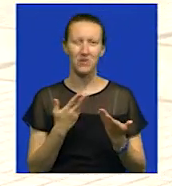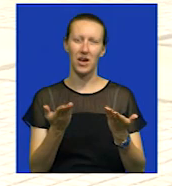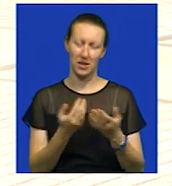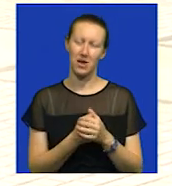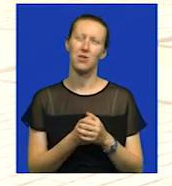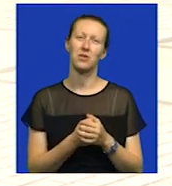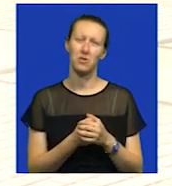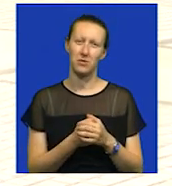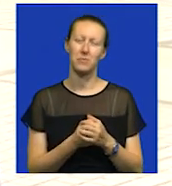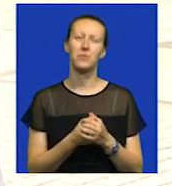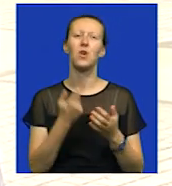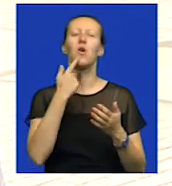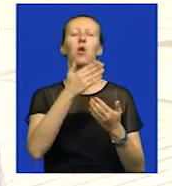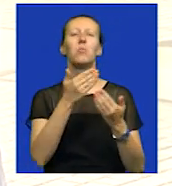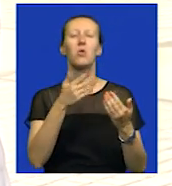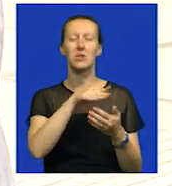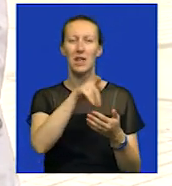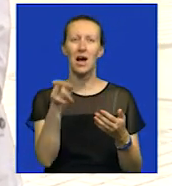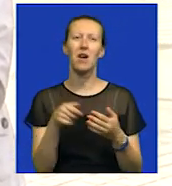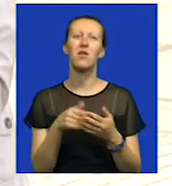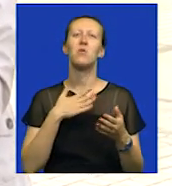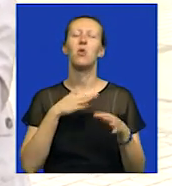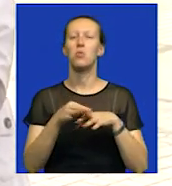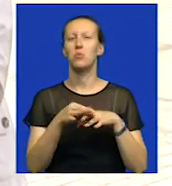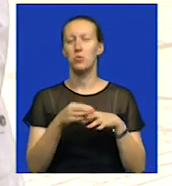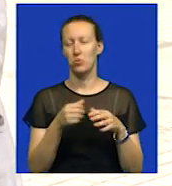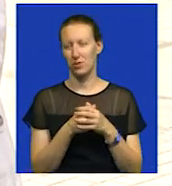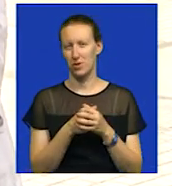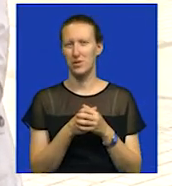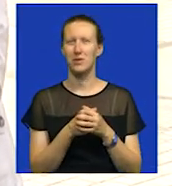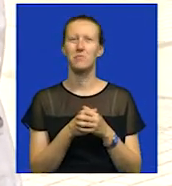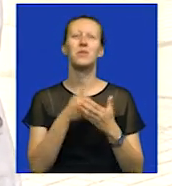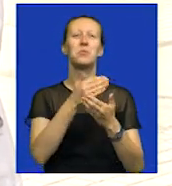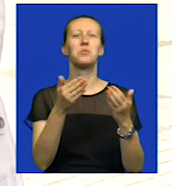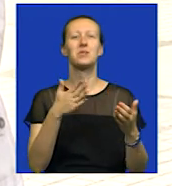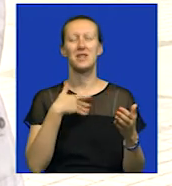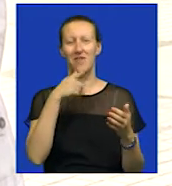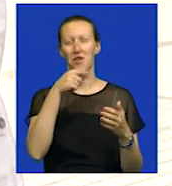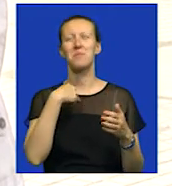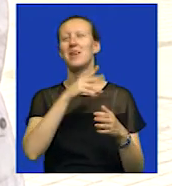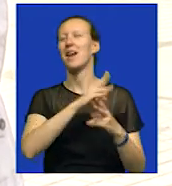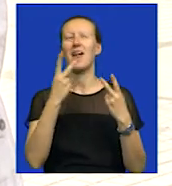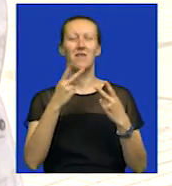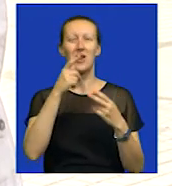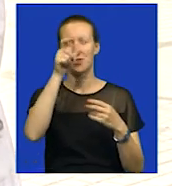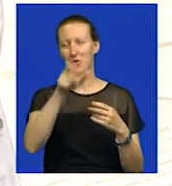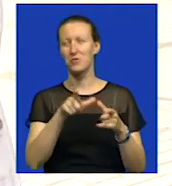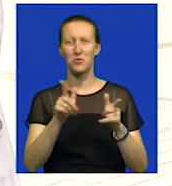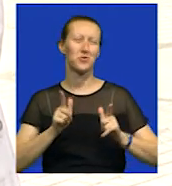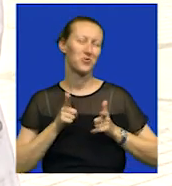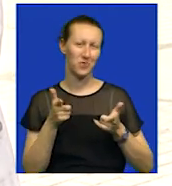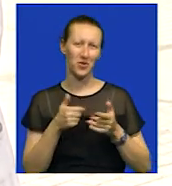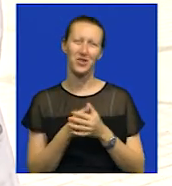je to. Kega pozdravljamo? Moga muža. Da ga pozdravi nije. On je meni najvažnija osoba u životu,